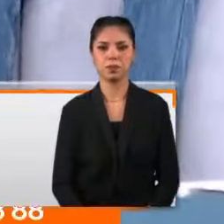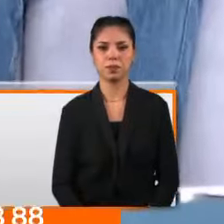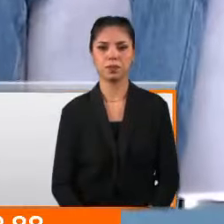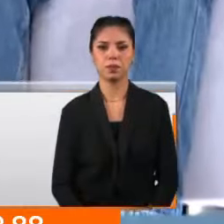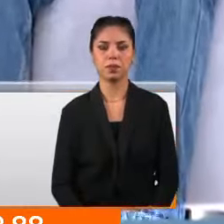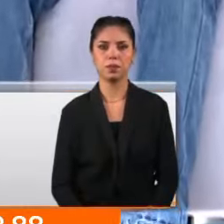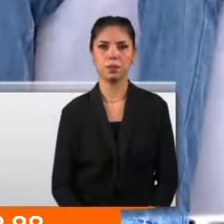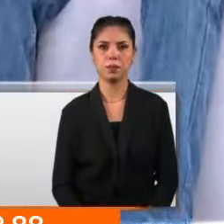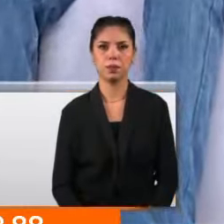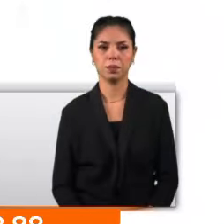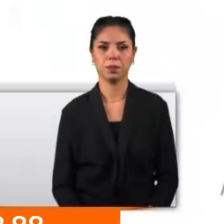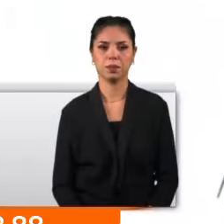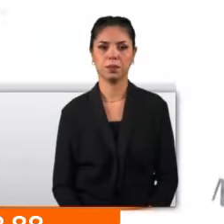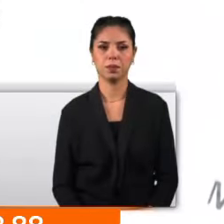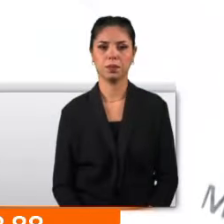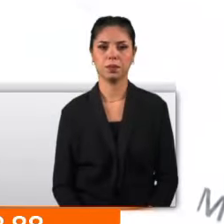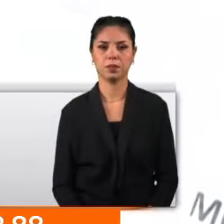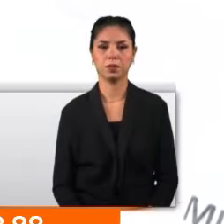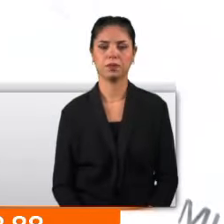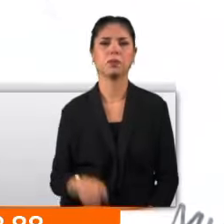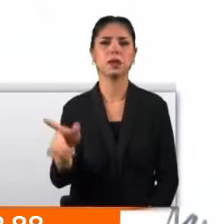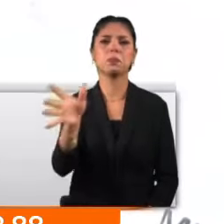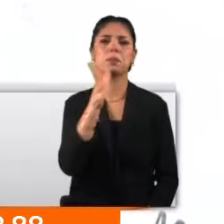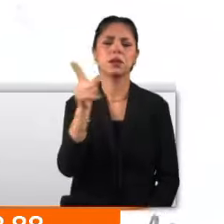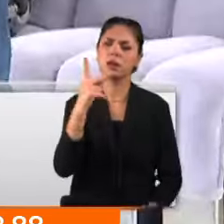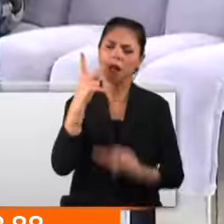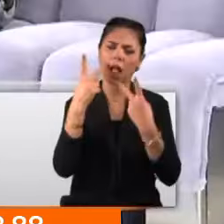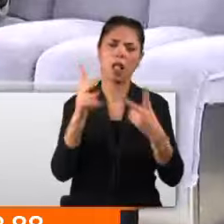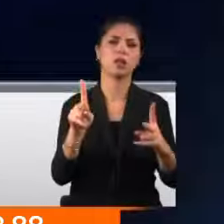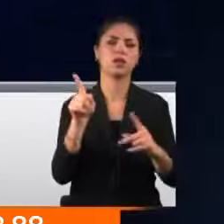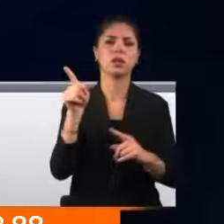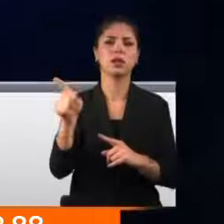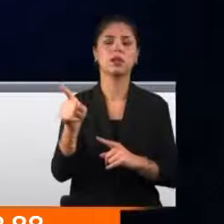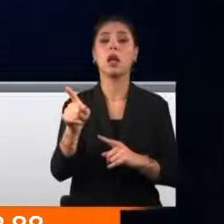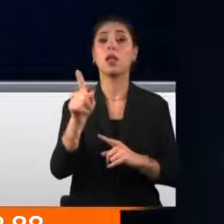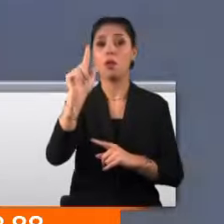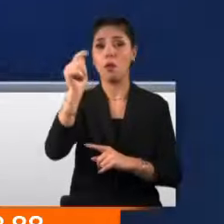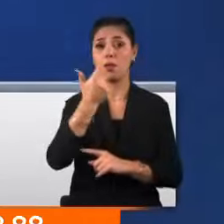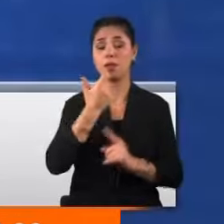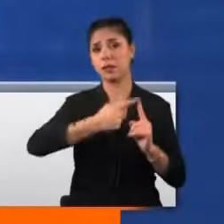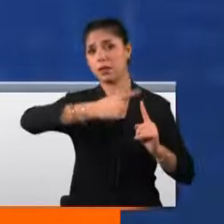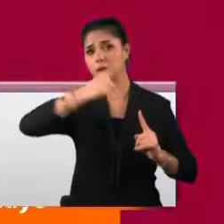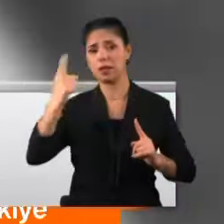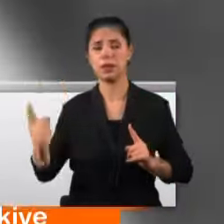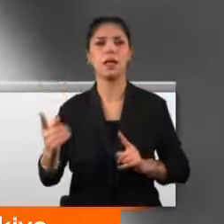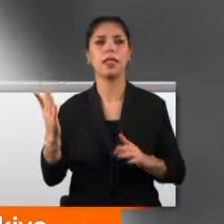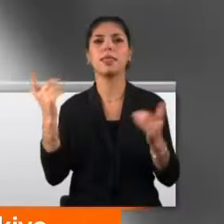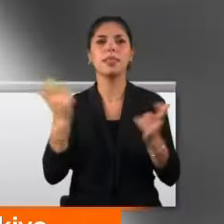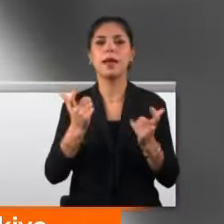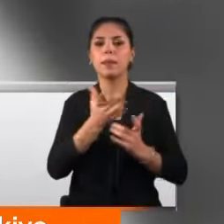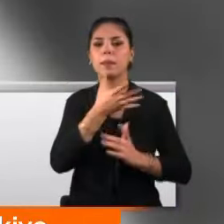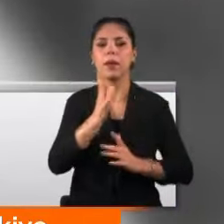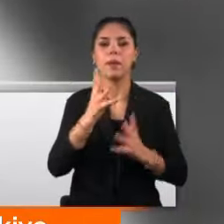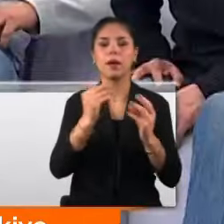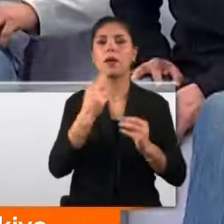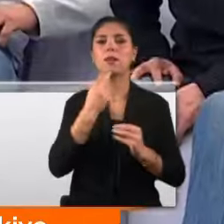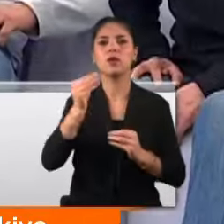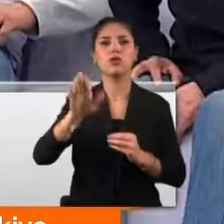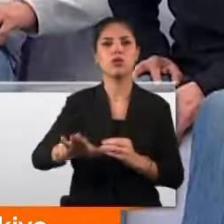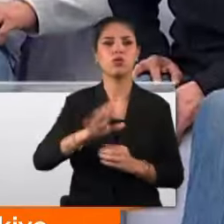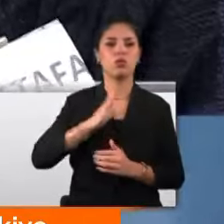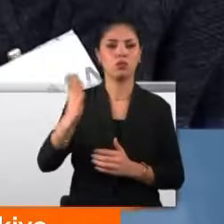Çocuğum kayıp benim, ben onun için buradayım. Sen bileceksin, sen söyleyeceksin, sen biliyorsun. Konuşma. 16 yıldır akıbeti bilinmeyen kayıp bir kız çocuğu.